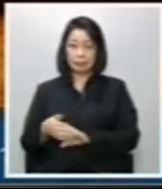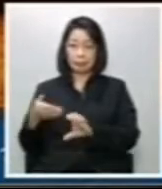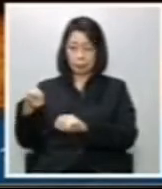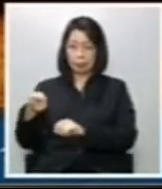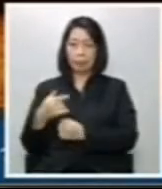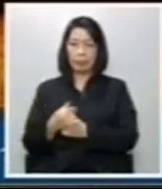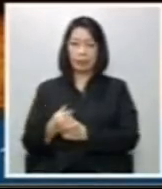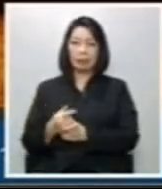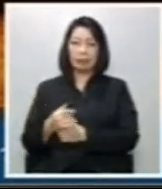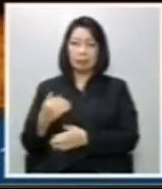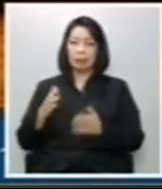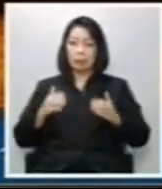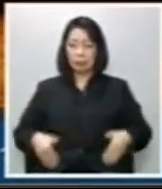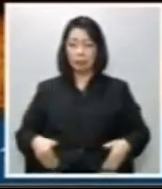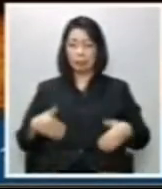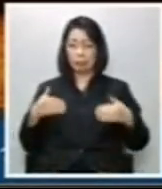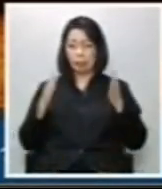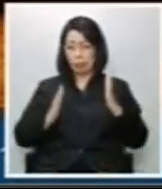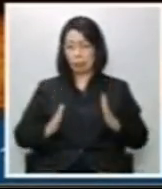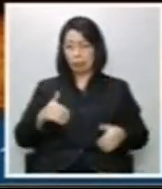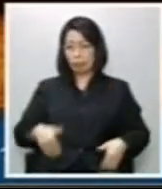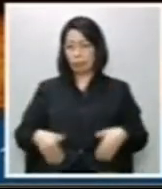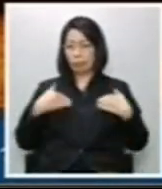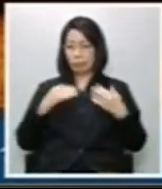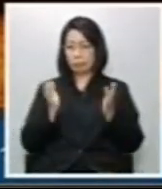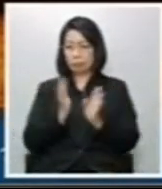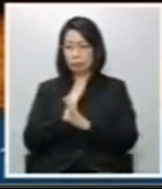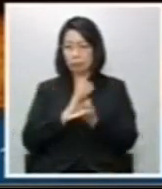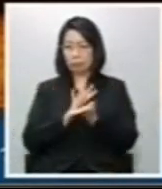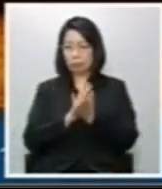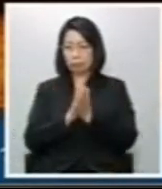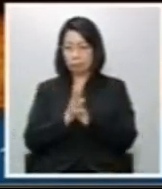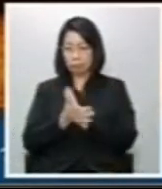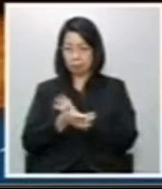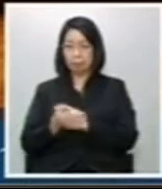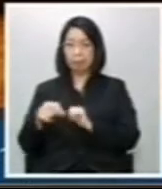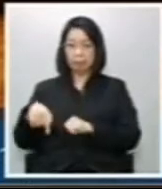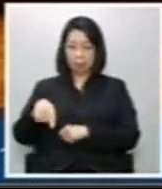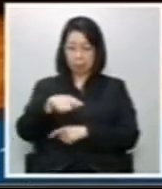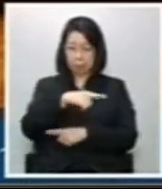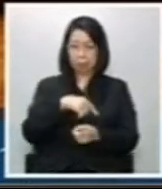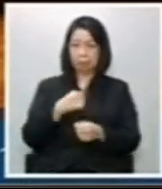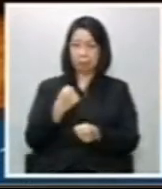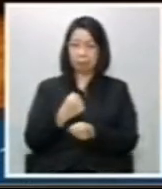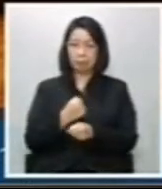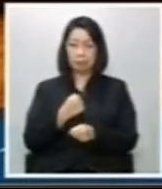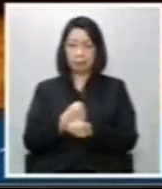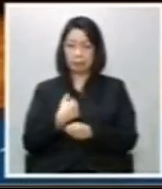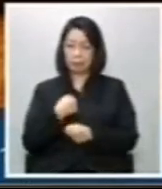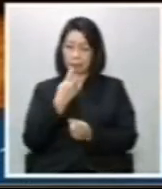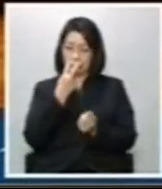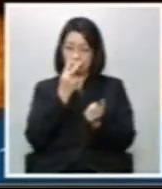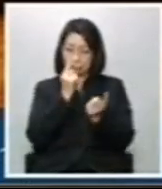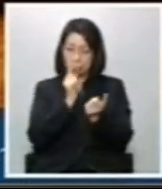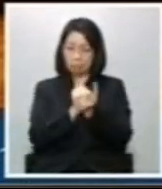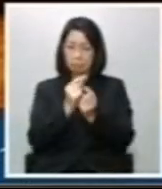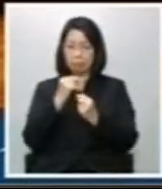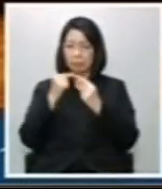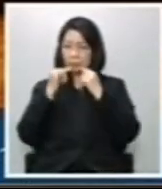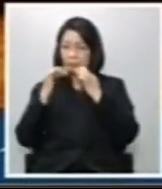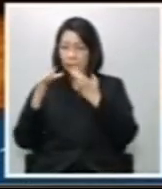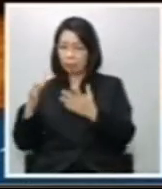ากขึ้นมาศึกษาเข้าสู่ระบบที่ต้องทำแต่คนเลคนพบว่าตัวเองไม่มีที่ดินท